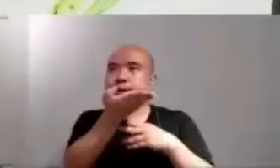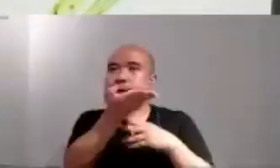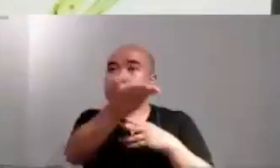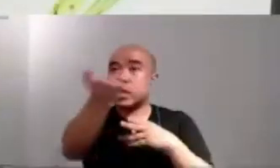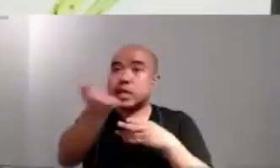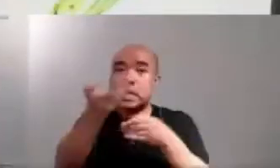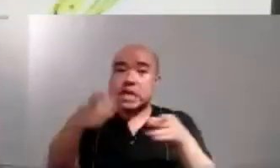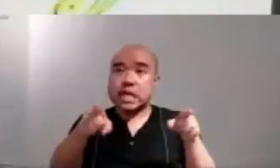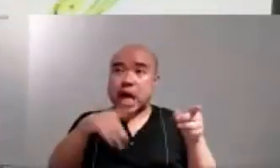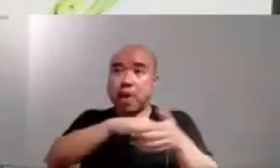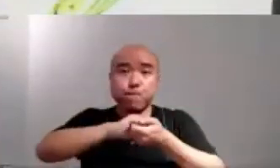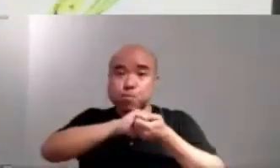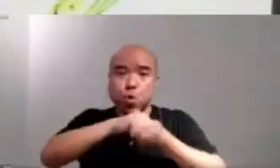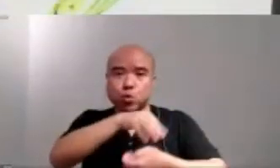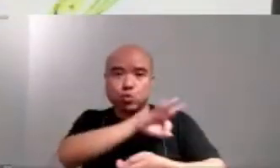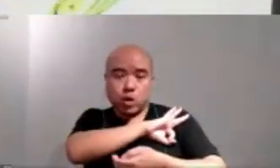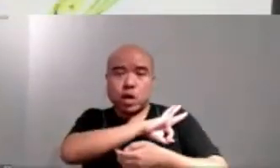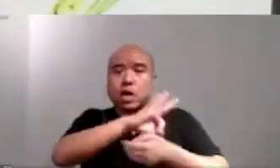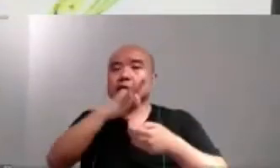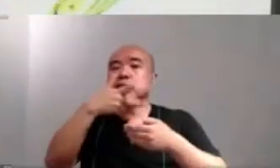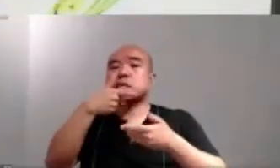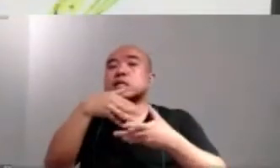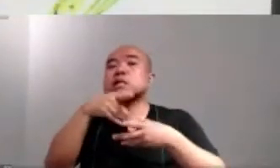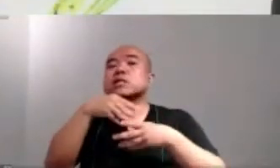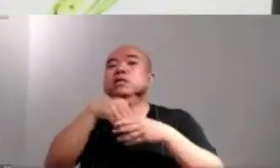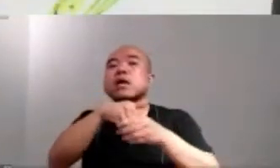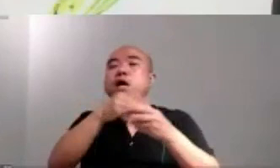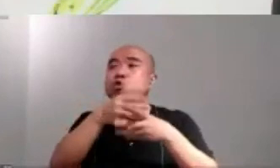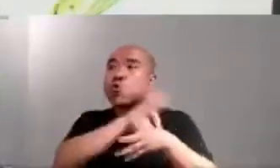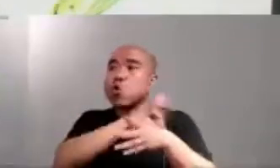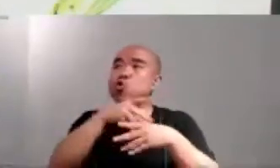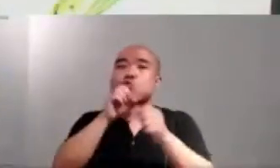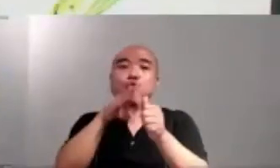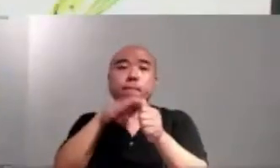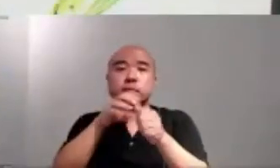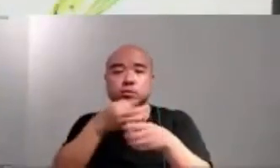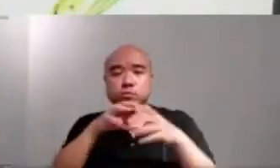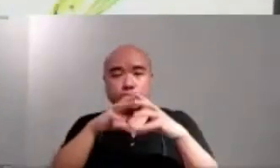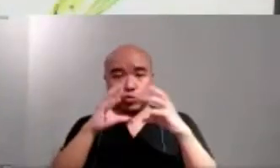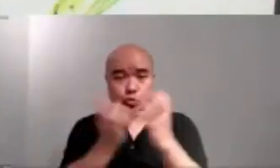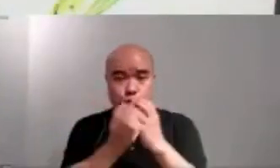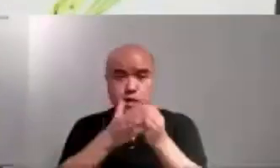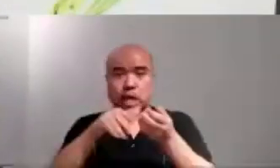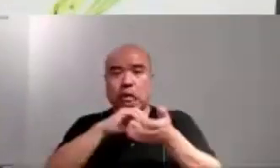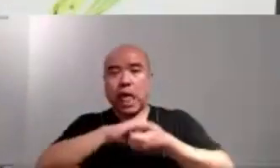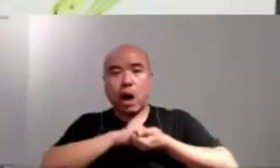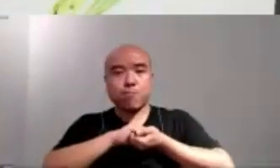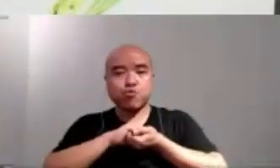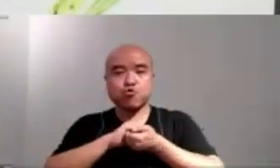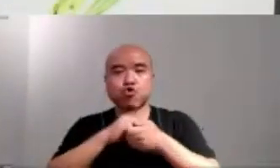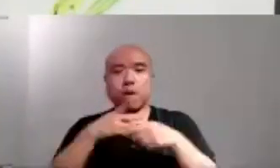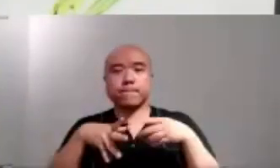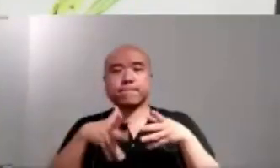作嘅機構啦，包括我哋嘅贊助機構、我哋嘅顧問團、我哋嘅合作夥伴同埋支持機構。咁喺